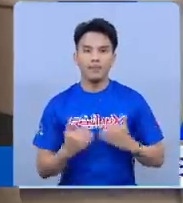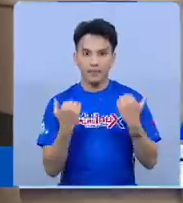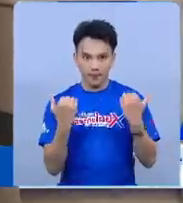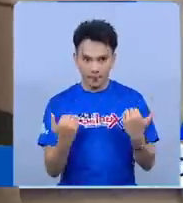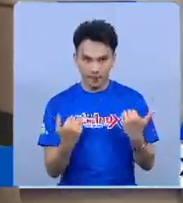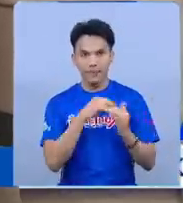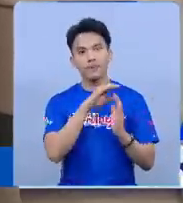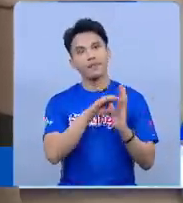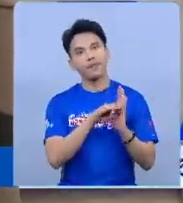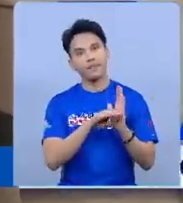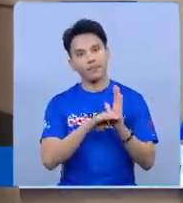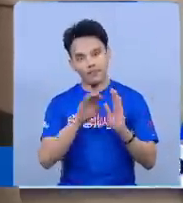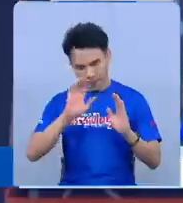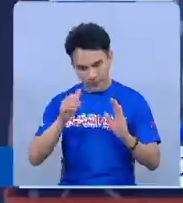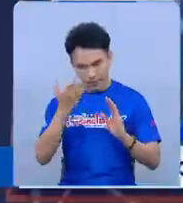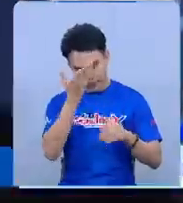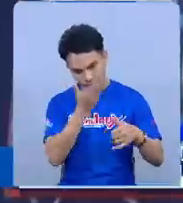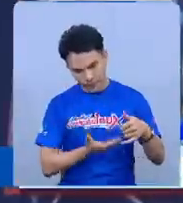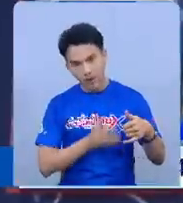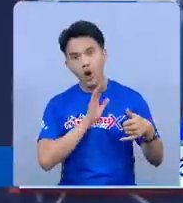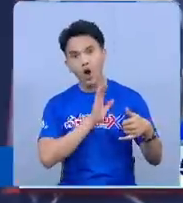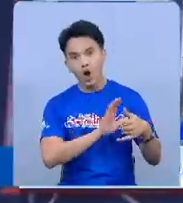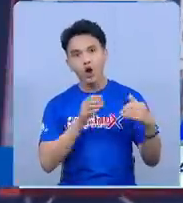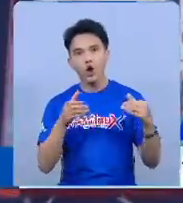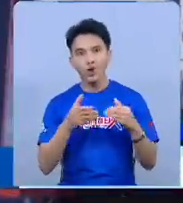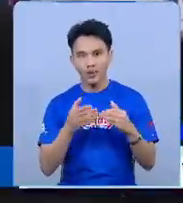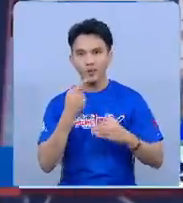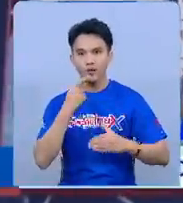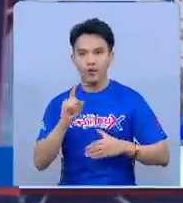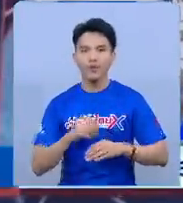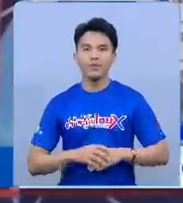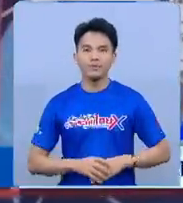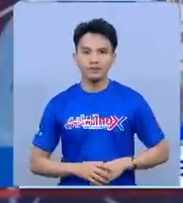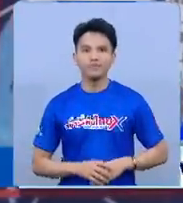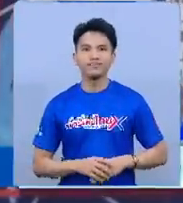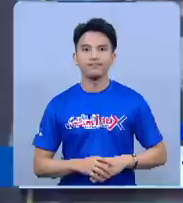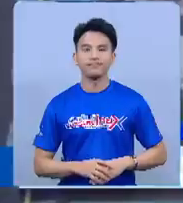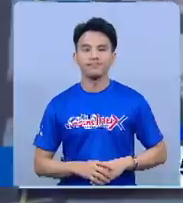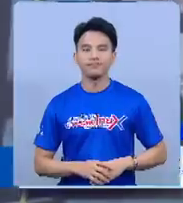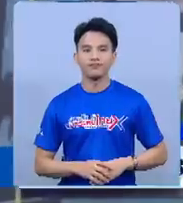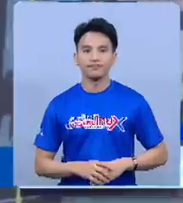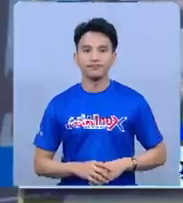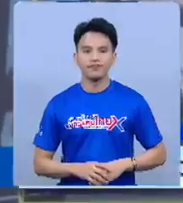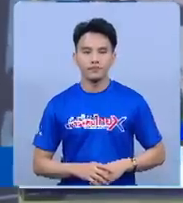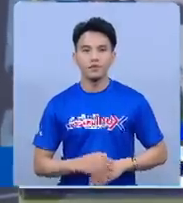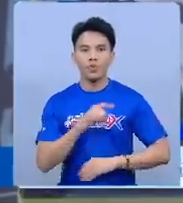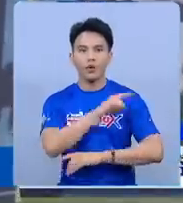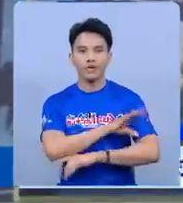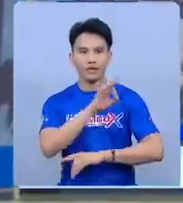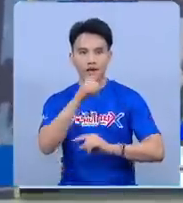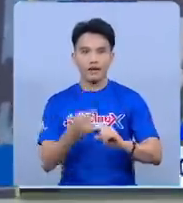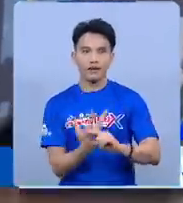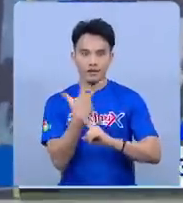ละเอียดกันหน่อยไหมรายละเอียดกันหน่อยสำหรับพฤติการของแม่มณีนะคะแล้วก็พวกตามคำฟ้องเนี่ยที่เขียนเอาไว้เนี่ยคุณผู้ชมระหว่างวันที่9มีนาค